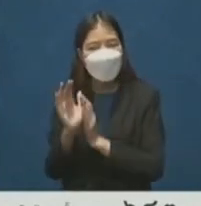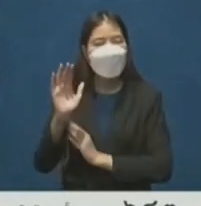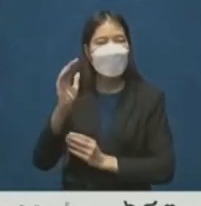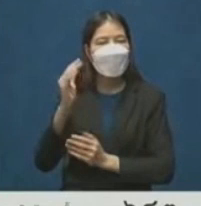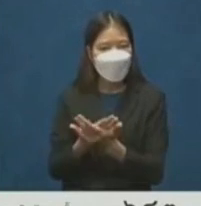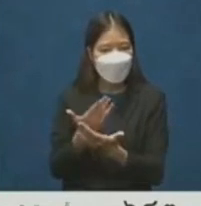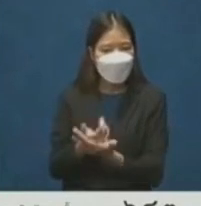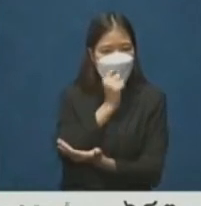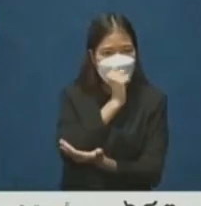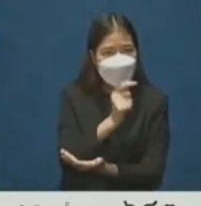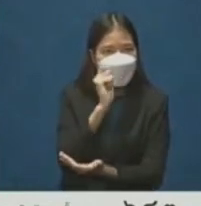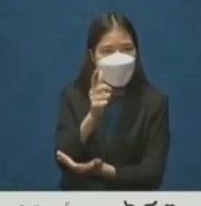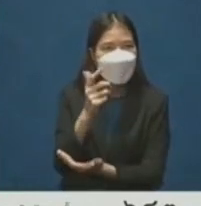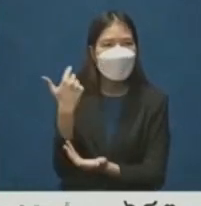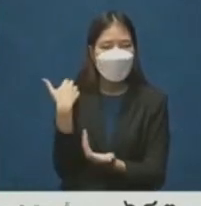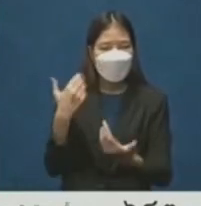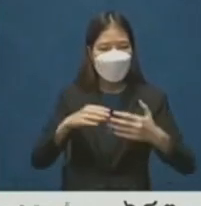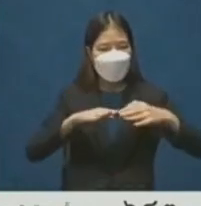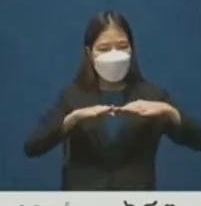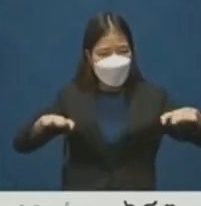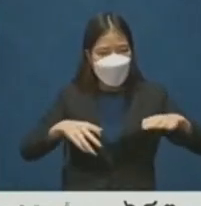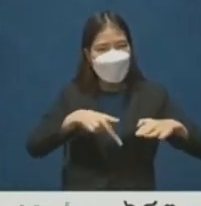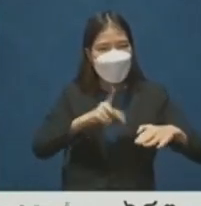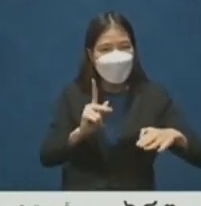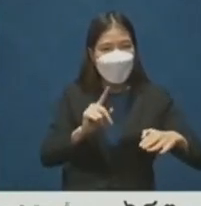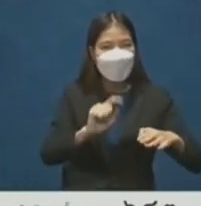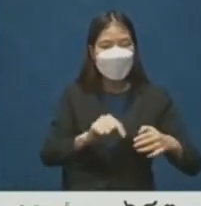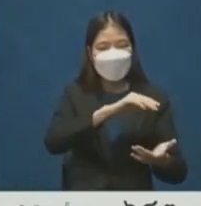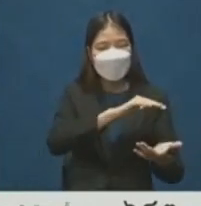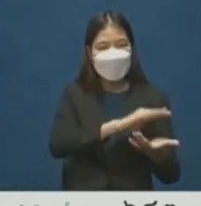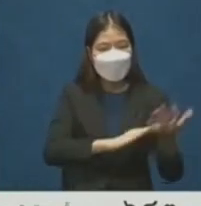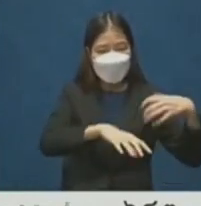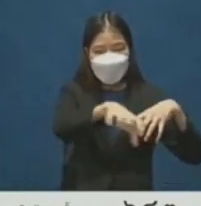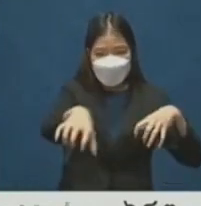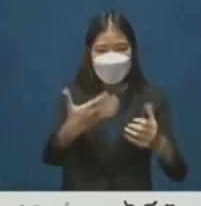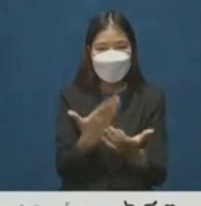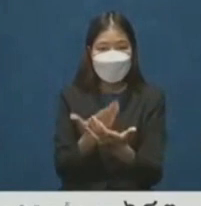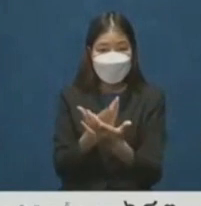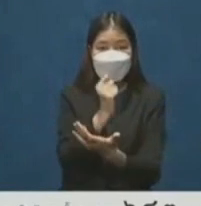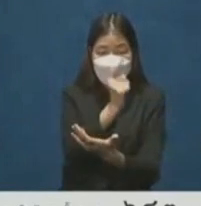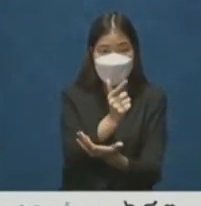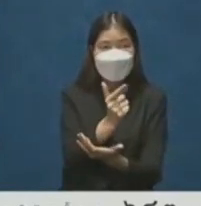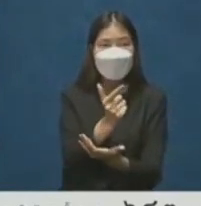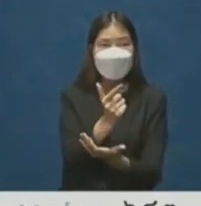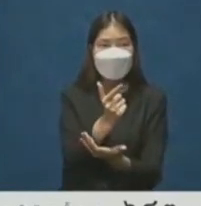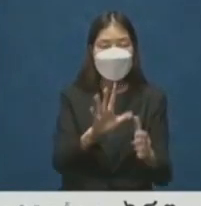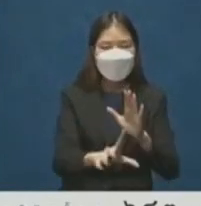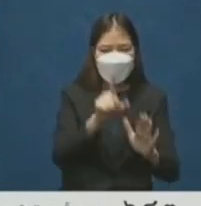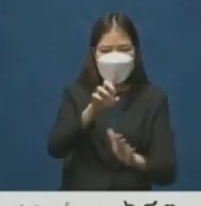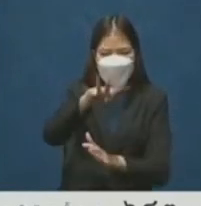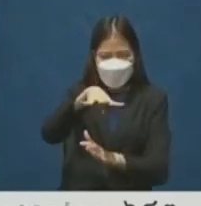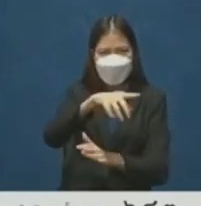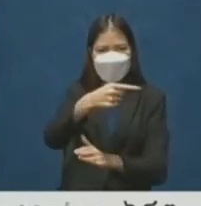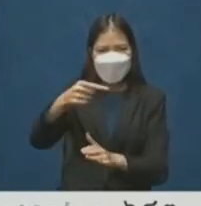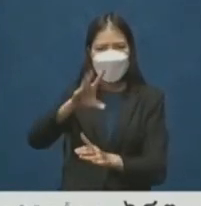ต้องเสียเงินอีกเพิ่มอีกโรงเรียนประถมนี่เถียมบางโรงเรียนนี่2โรงเรียนนี่ต้องเสียเพิ่มอีกโร